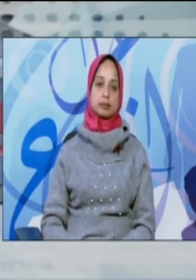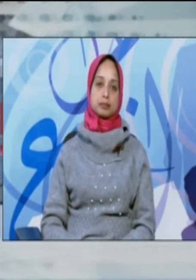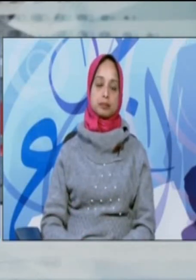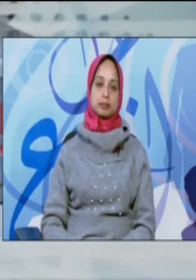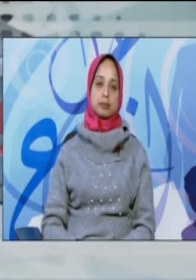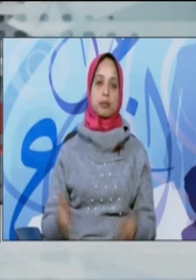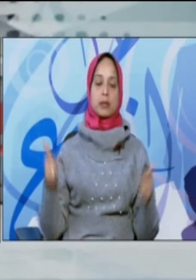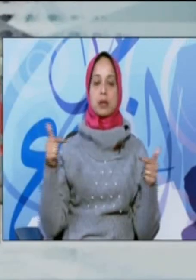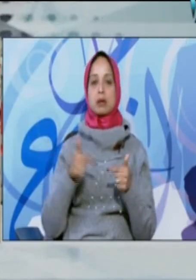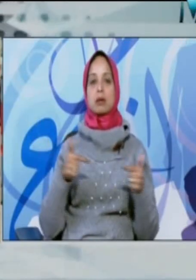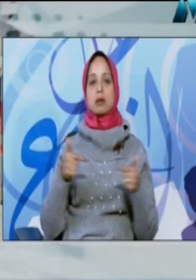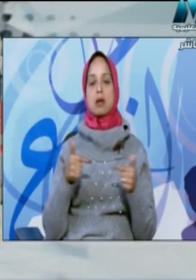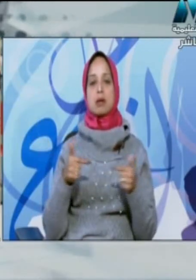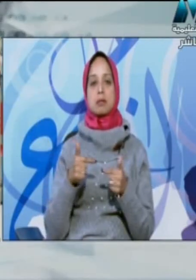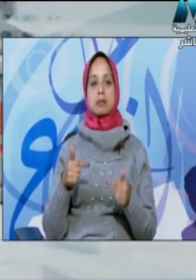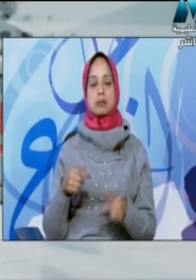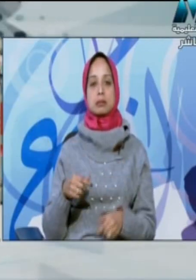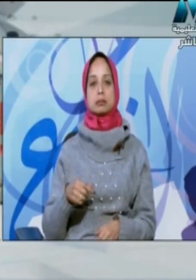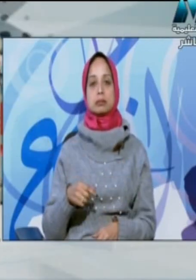الحرب